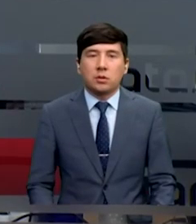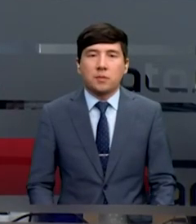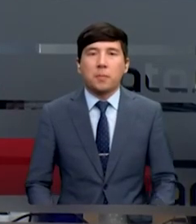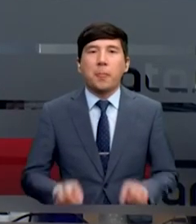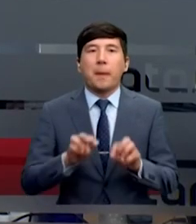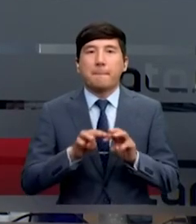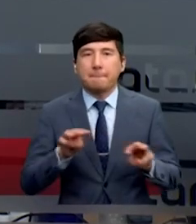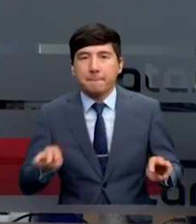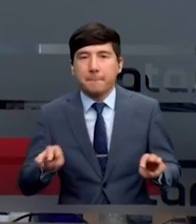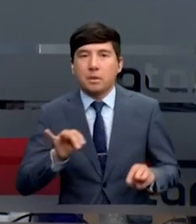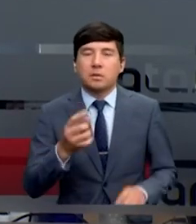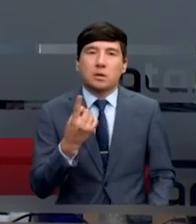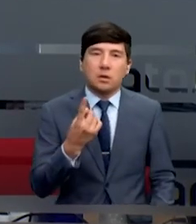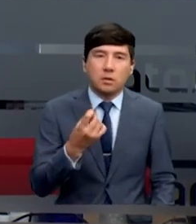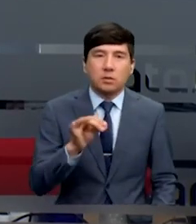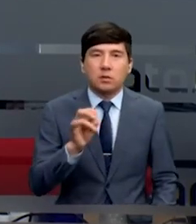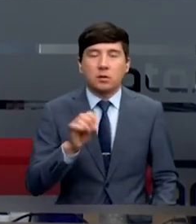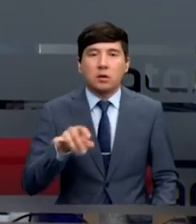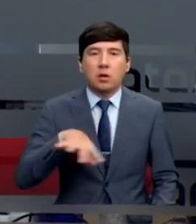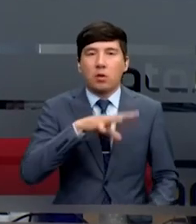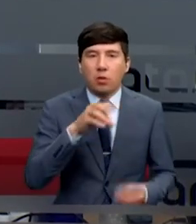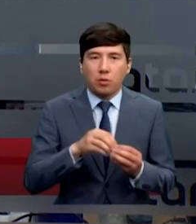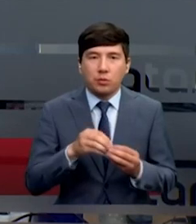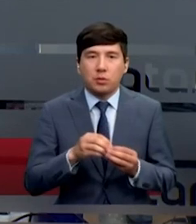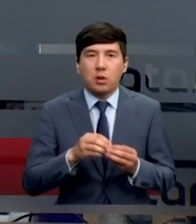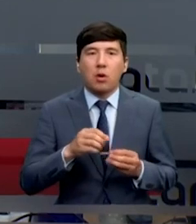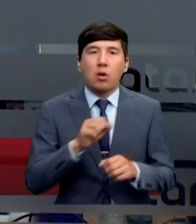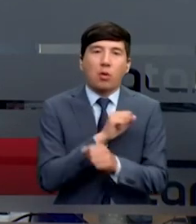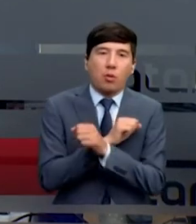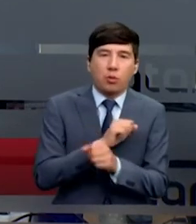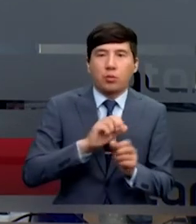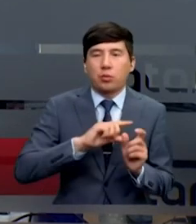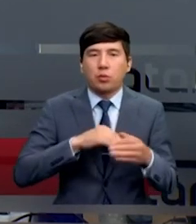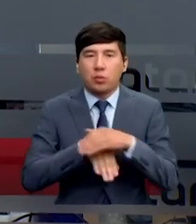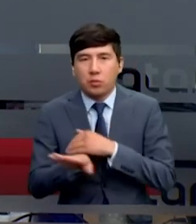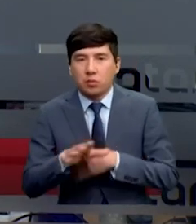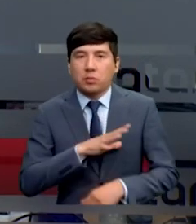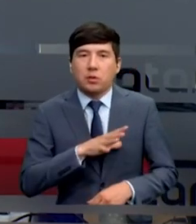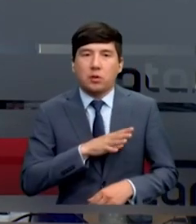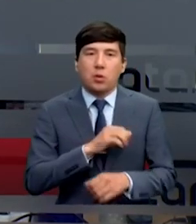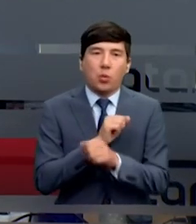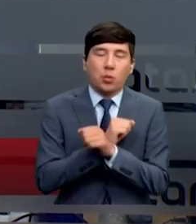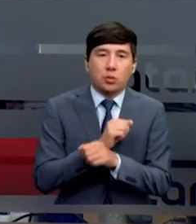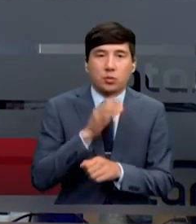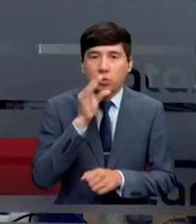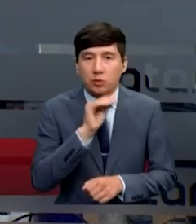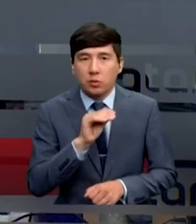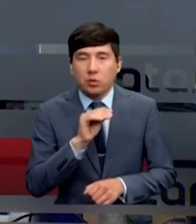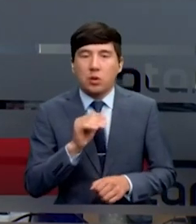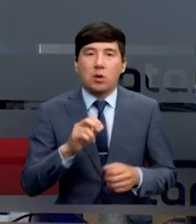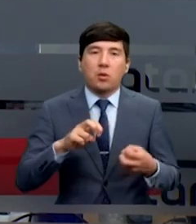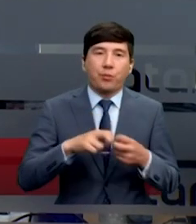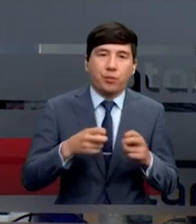Мәжілісте бар жоғы 100 күн қызмет еткен халық қалаулылары каникулға кетті. Шаршапты үлгірмеген депутаттар кей мәселелерін